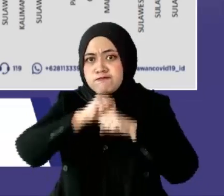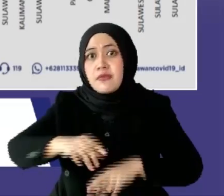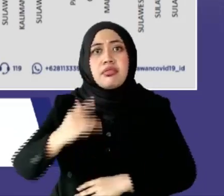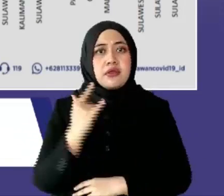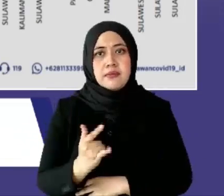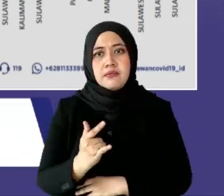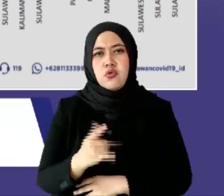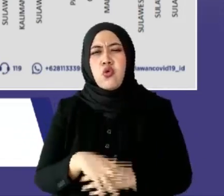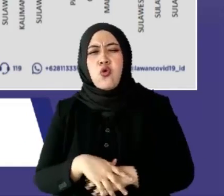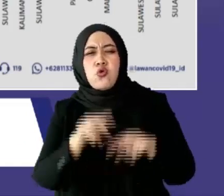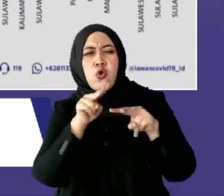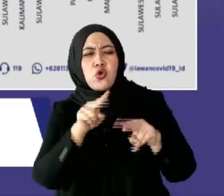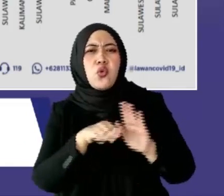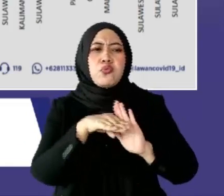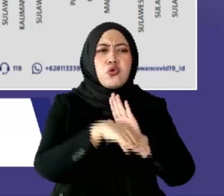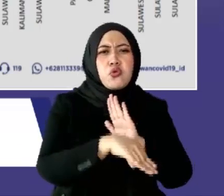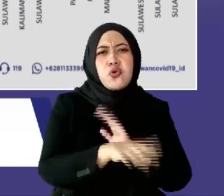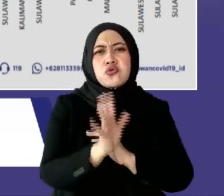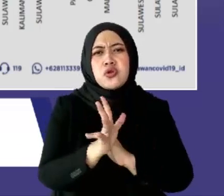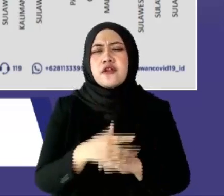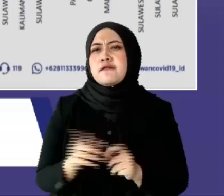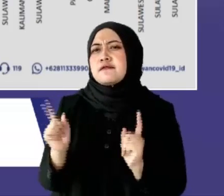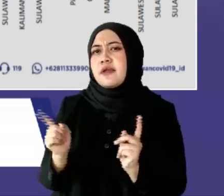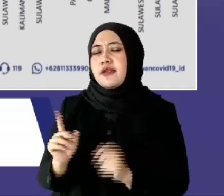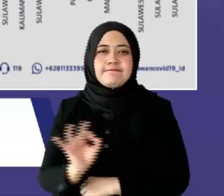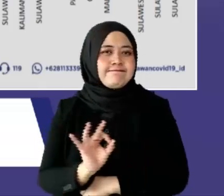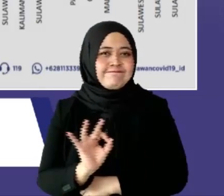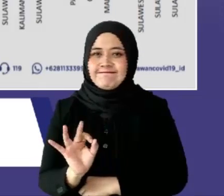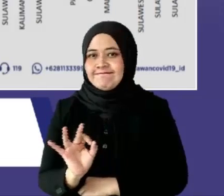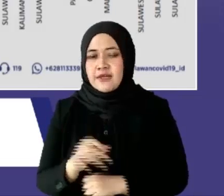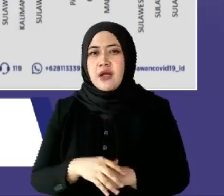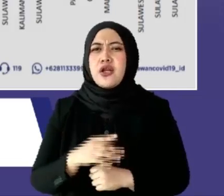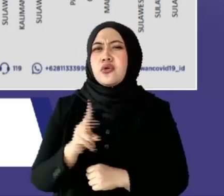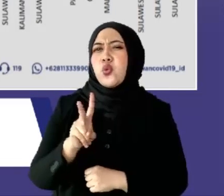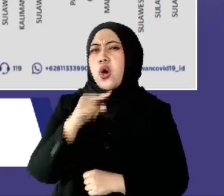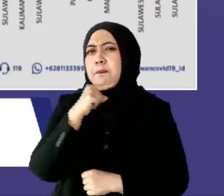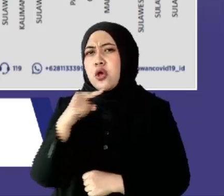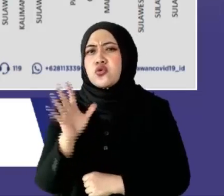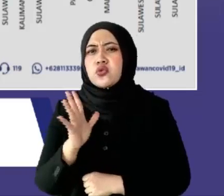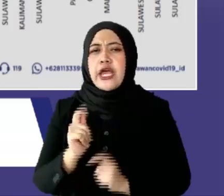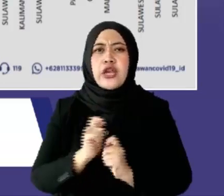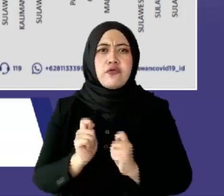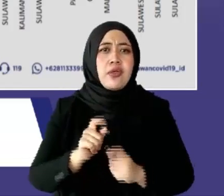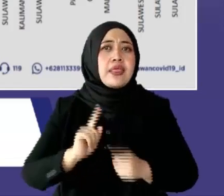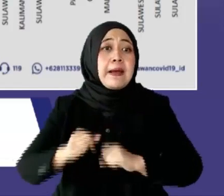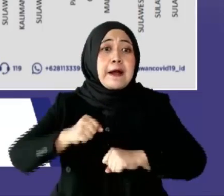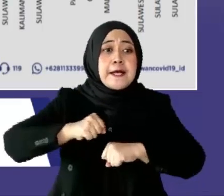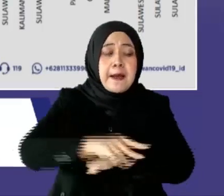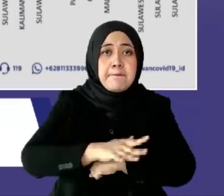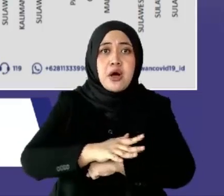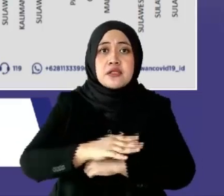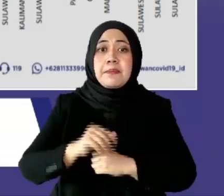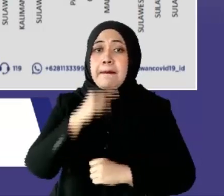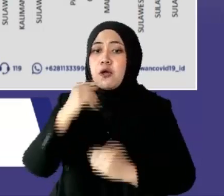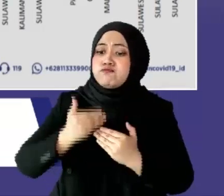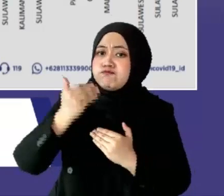bahwa jangan terlena dengan perkembangan ini. Ini baru 2 minggu pasca Idul Fitri. Dampaknya masih akan terlihat beberapa